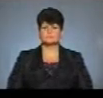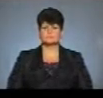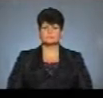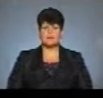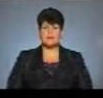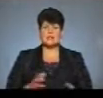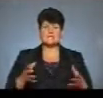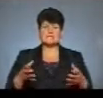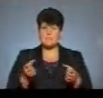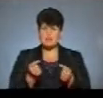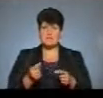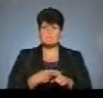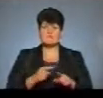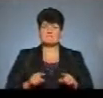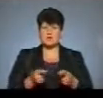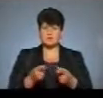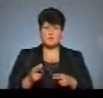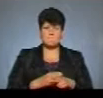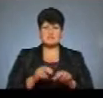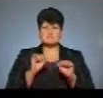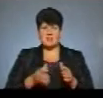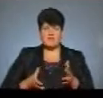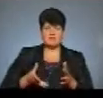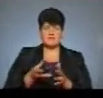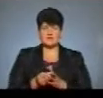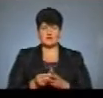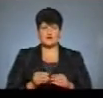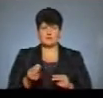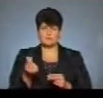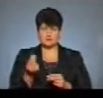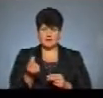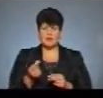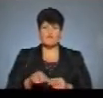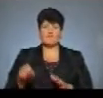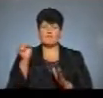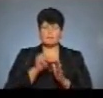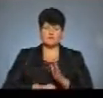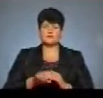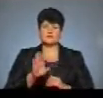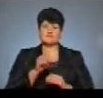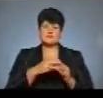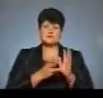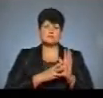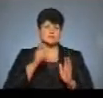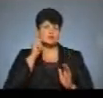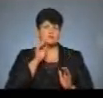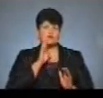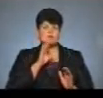Тримання під вартою без права внесення застави. Вбивці 18-річної дівчини на Теребовлянщині обрали запобіжний